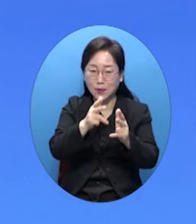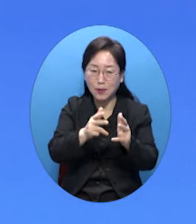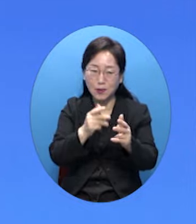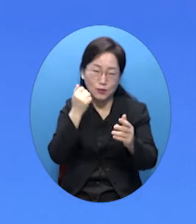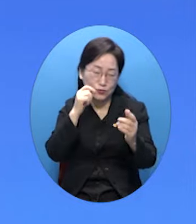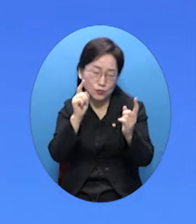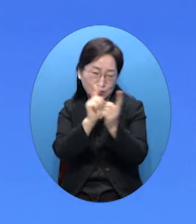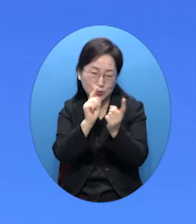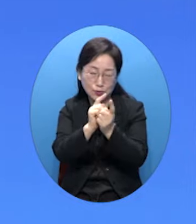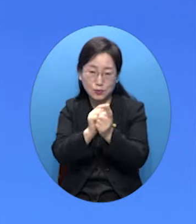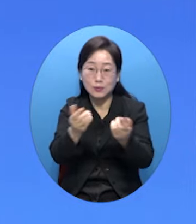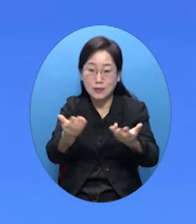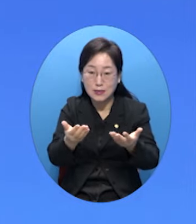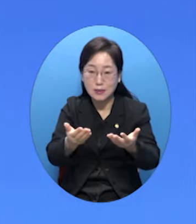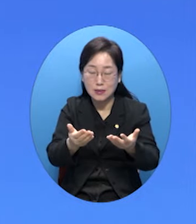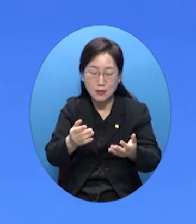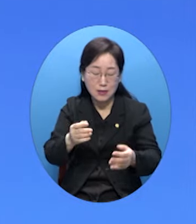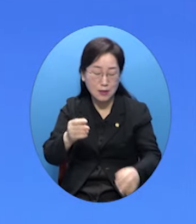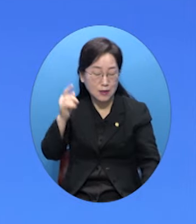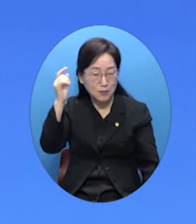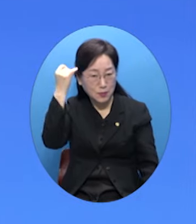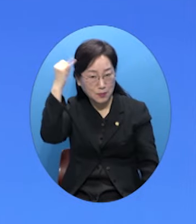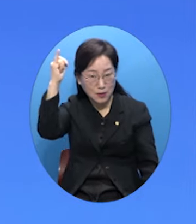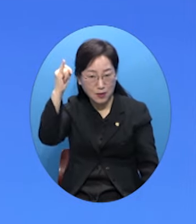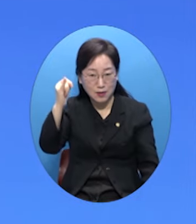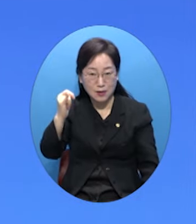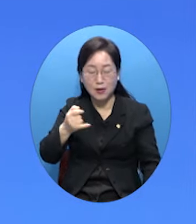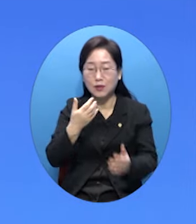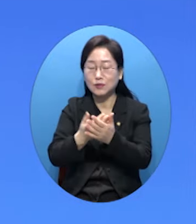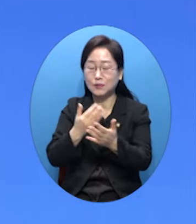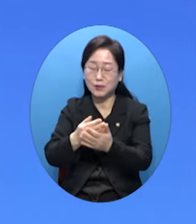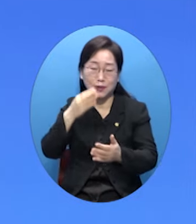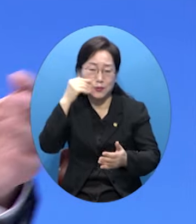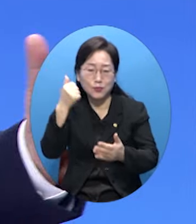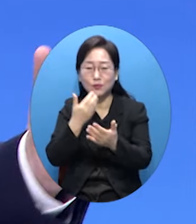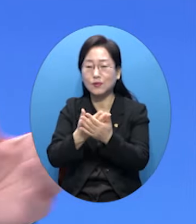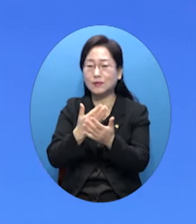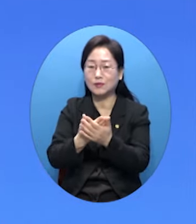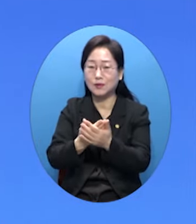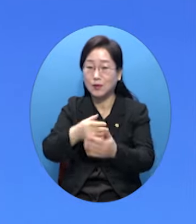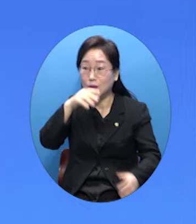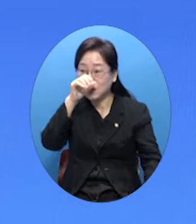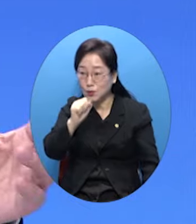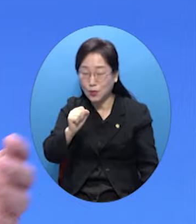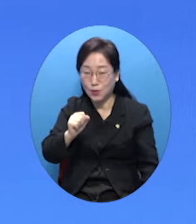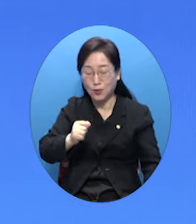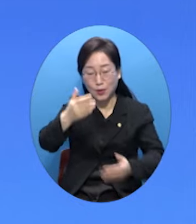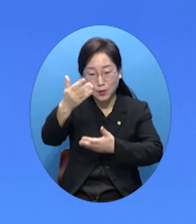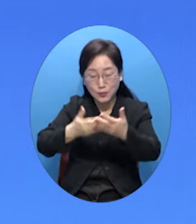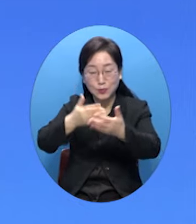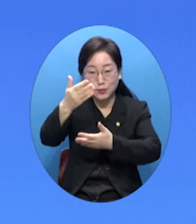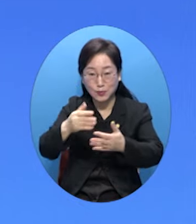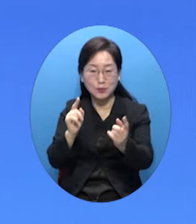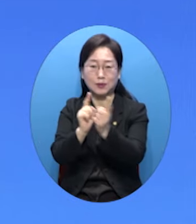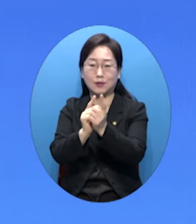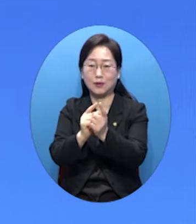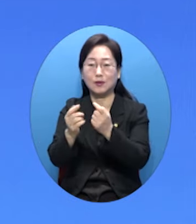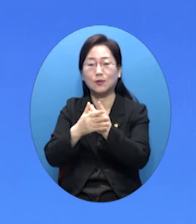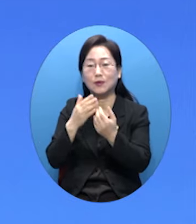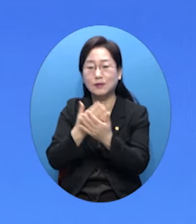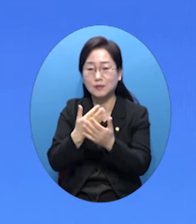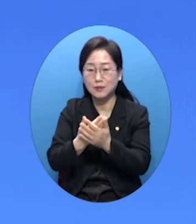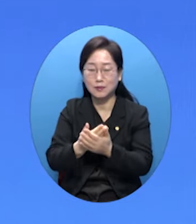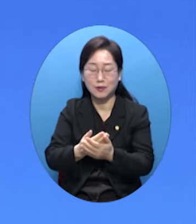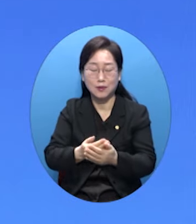하는데 비즈니스에 대한 탁월한 아이디어를 주셔서 비즈니스가 잘 되게 하시고 좋은 비즈니스 거래처를 만나게 해주셔서